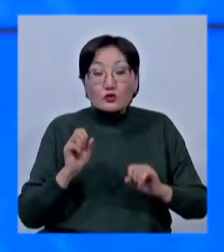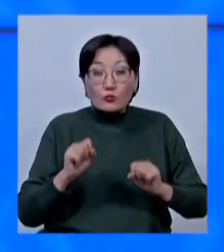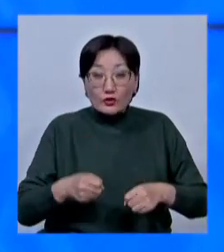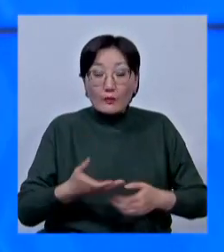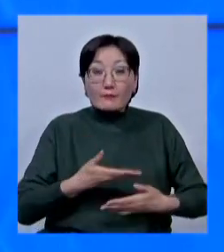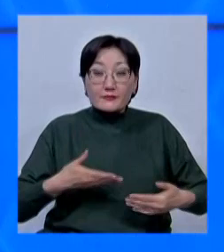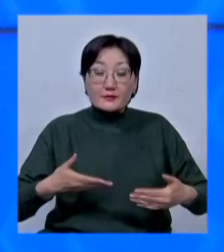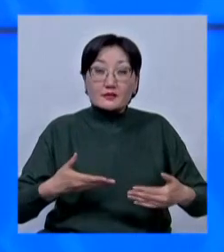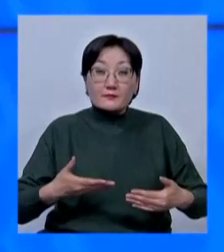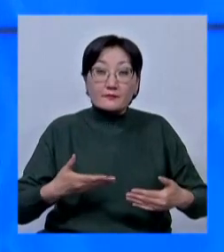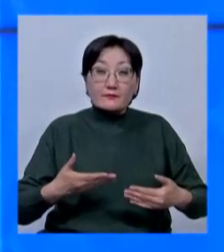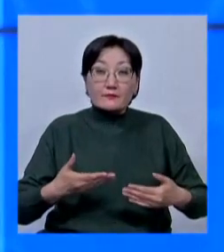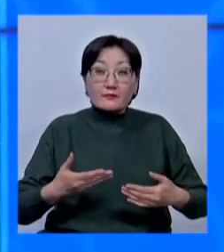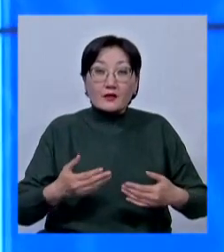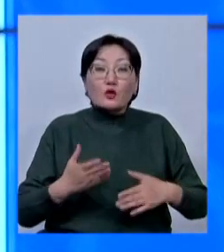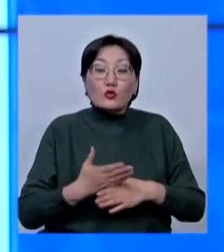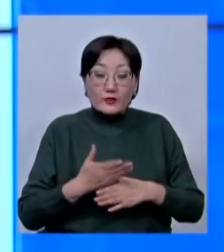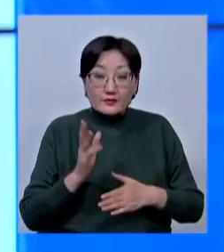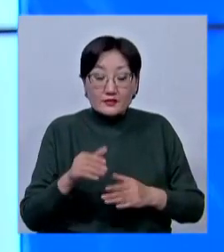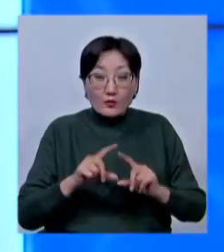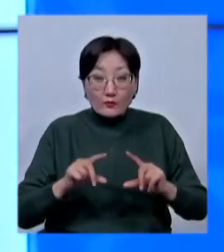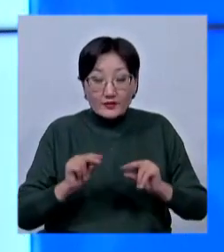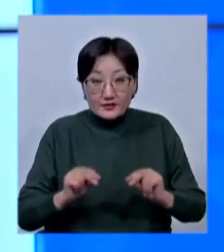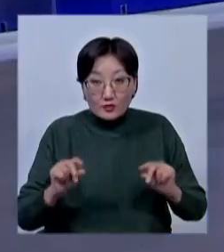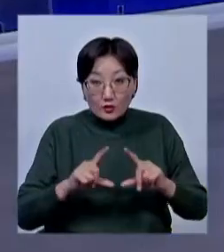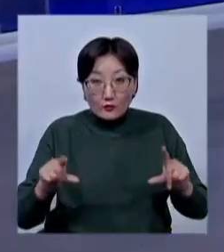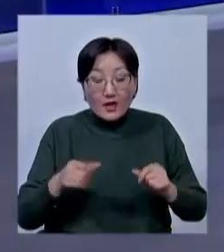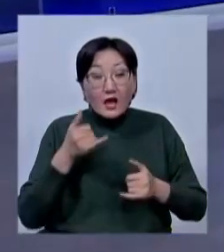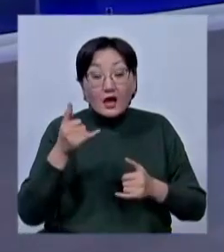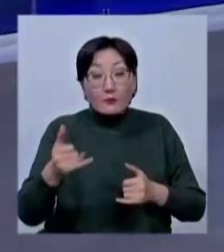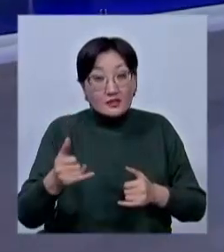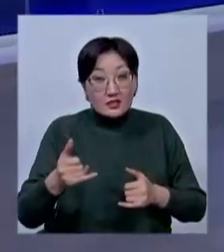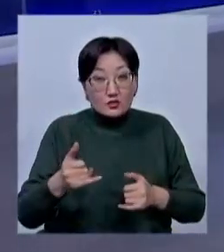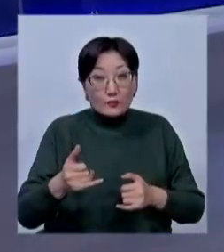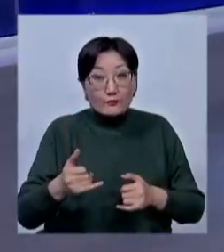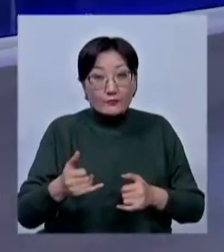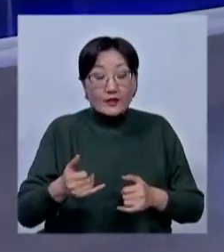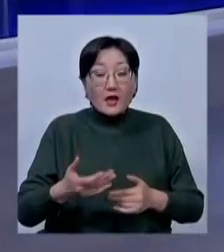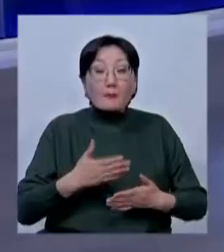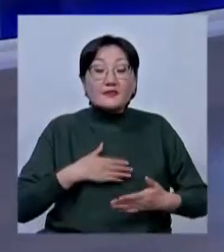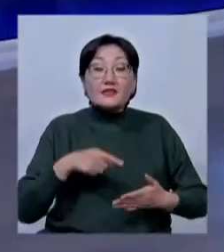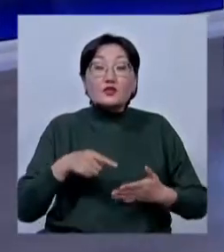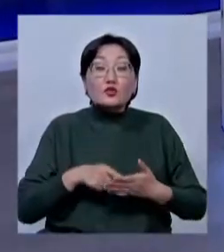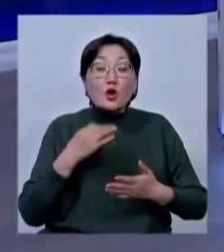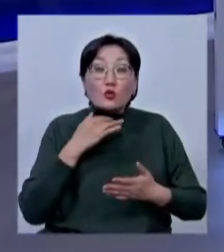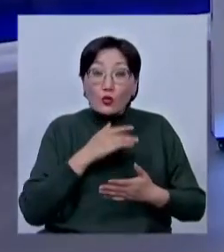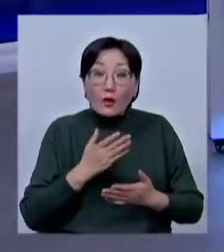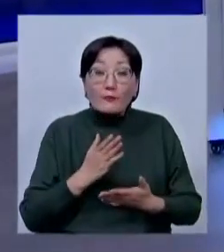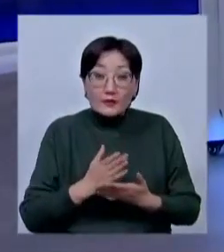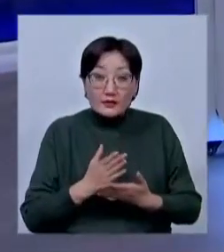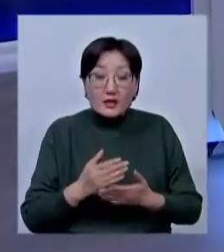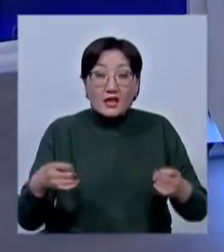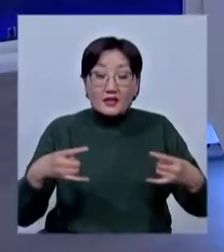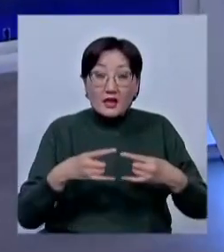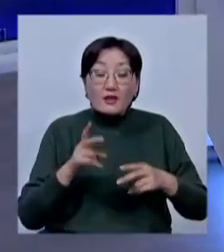біз білімсе дейсіз. Білім басқармасына хабарласады демекші, енді бізге сұрақтар да көптеп келіп жатыр, қазір